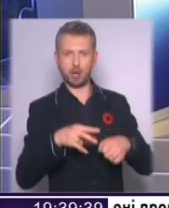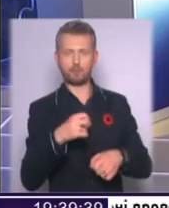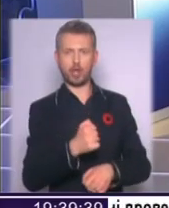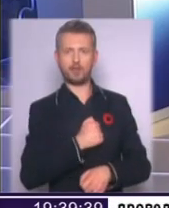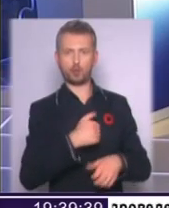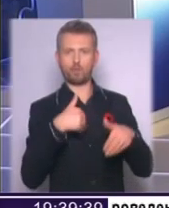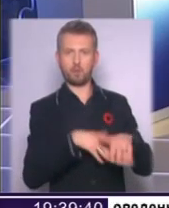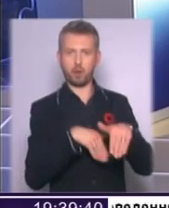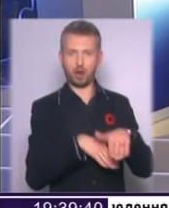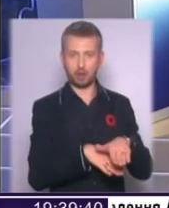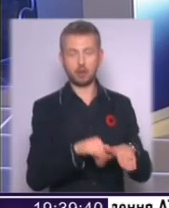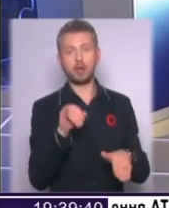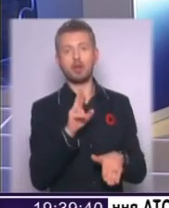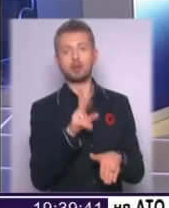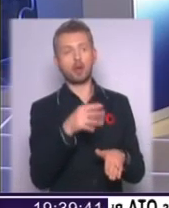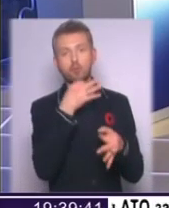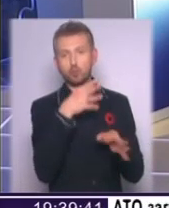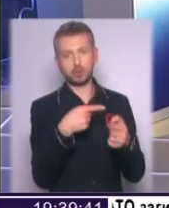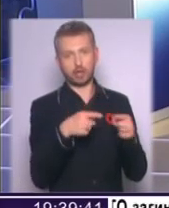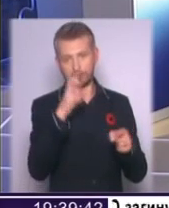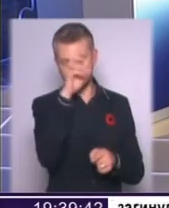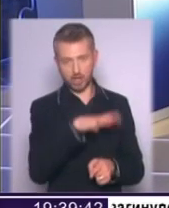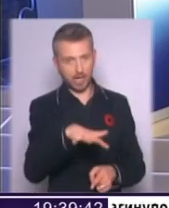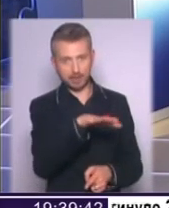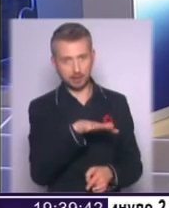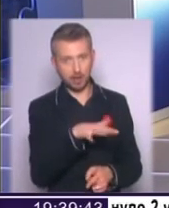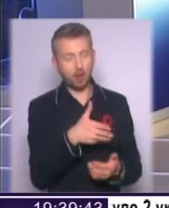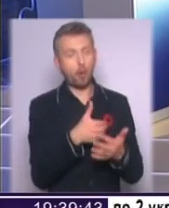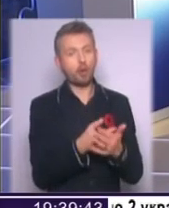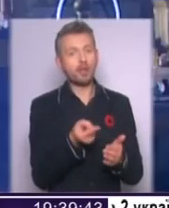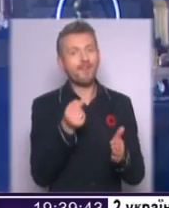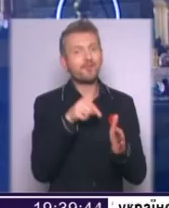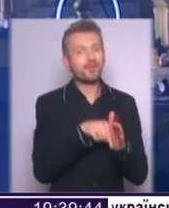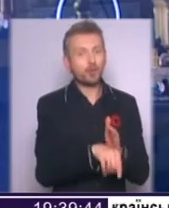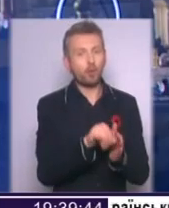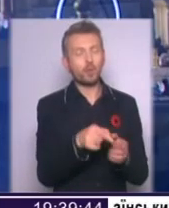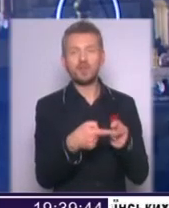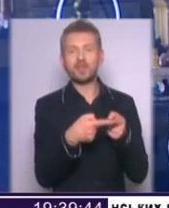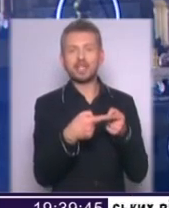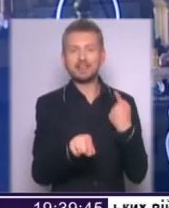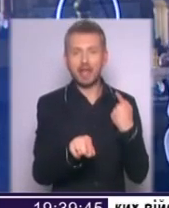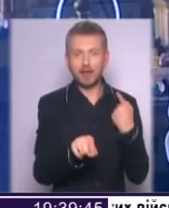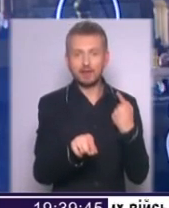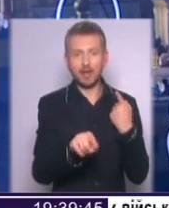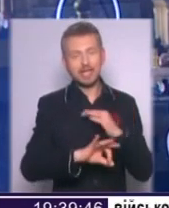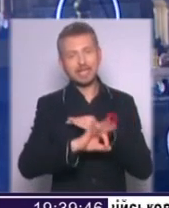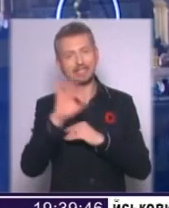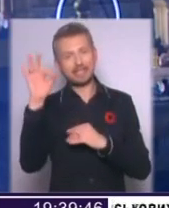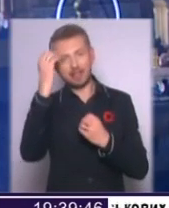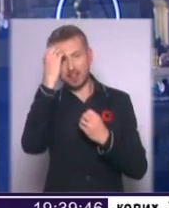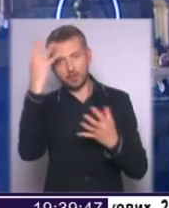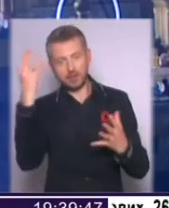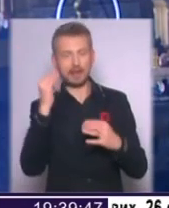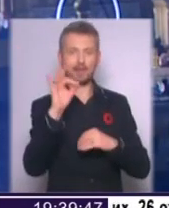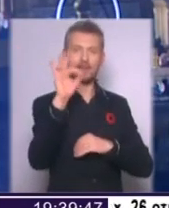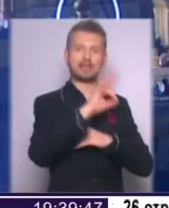так і як і будь-яка інша країна. Так. От в цьому якраз і відрізняється східна цивілізація і